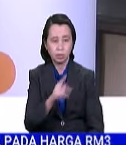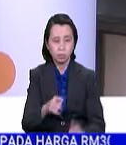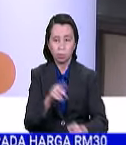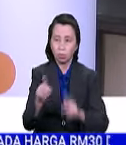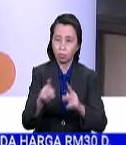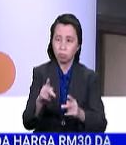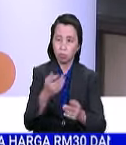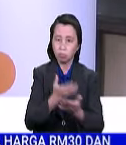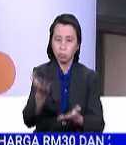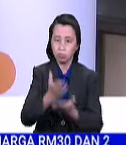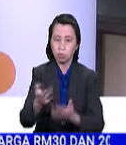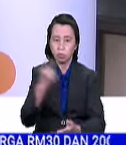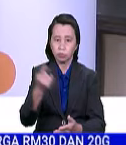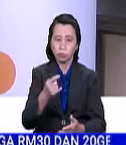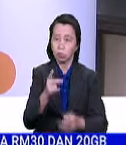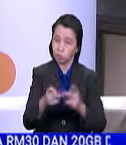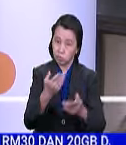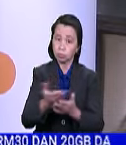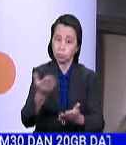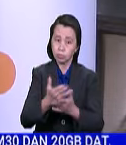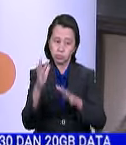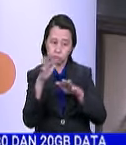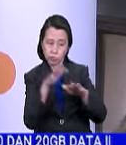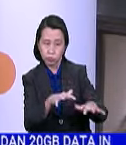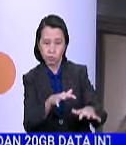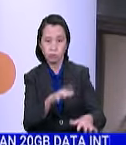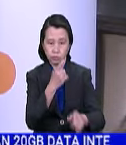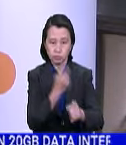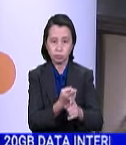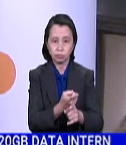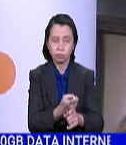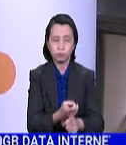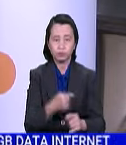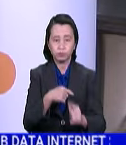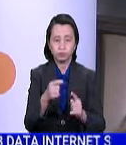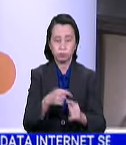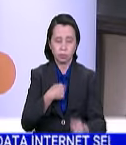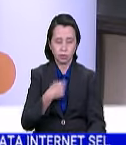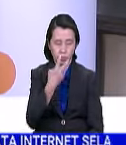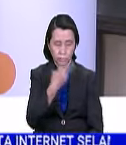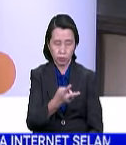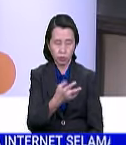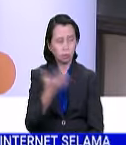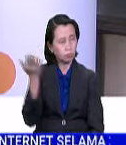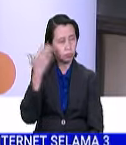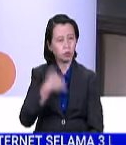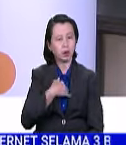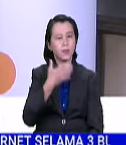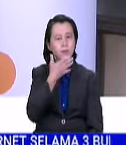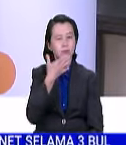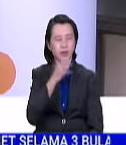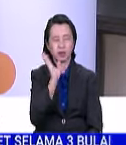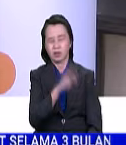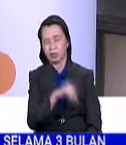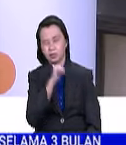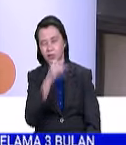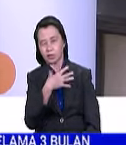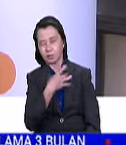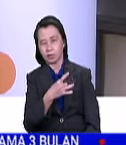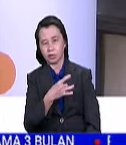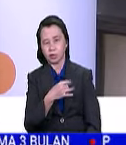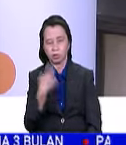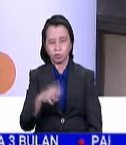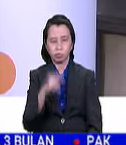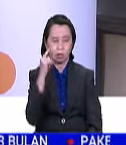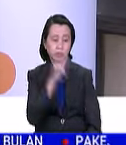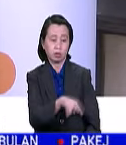permintaan labu ni sentiasa dapat perhatianlah sebenarnya. Bila saya tengok, masa muda-muda dulu saya tak berminat sebenarnya. Bila dah